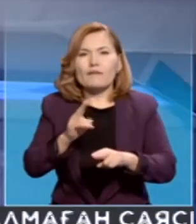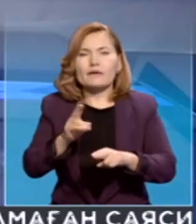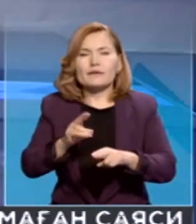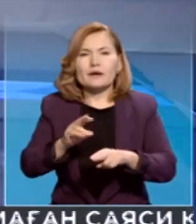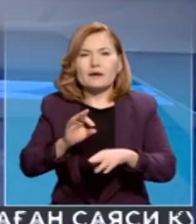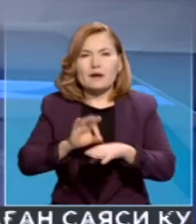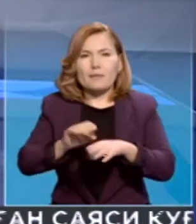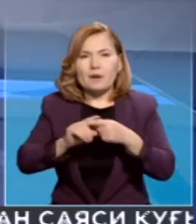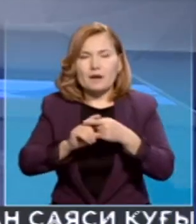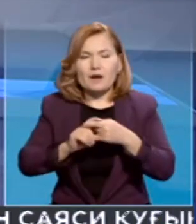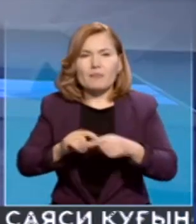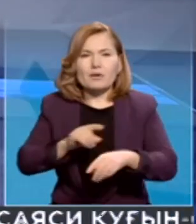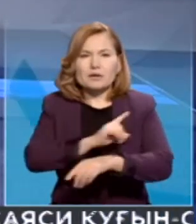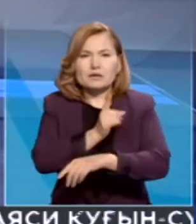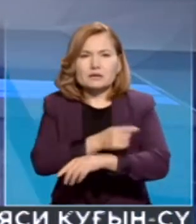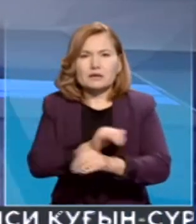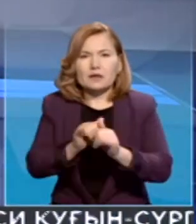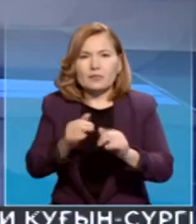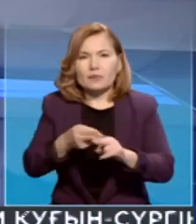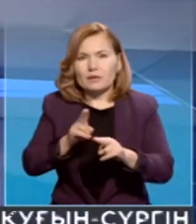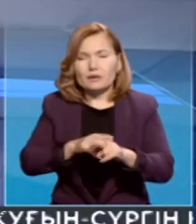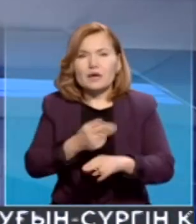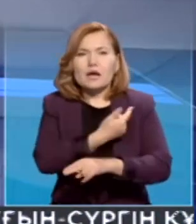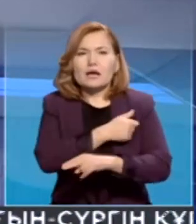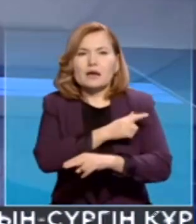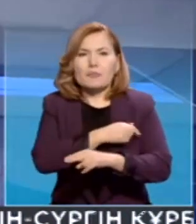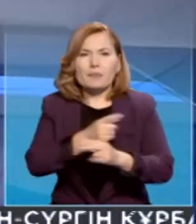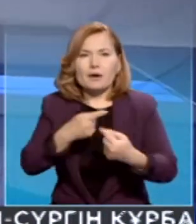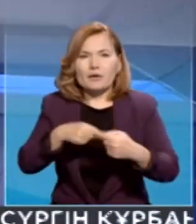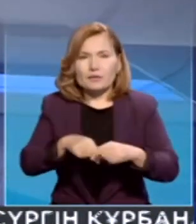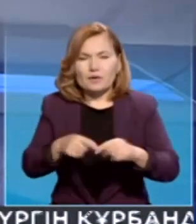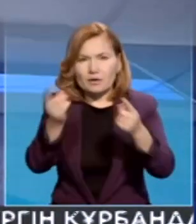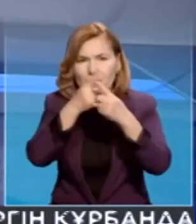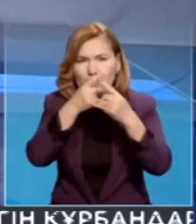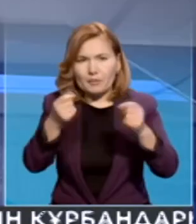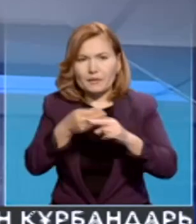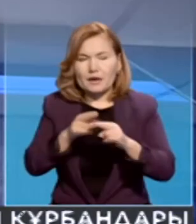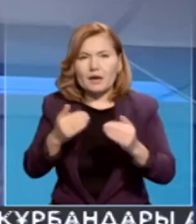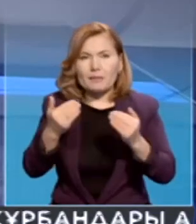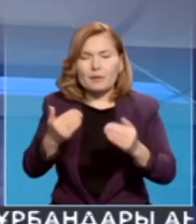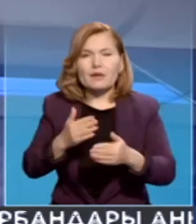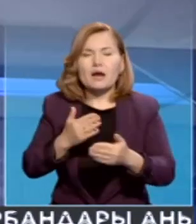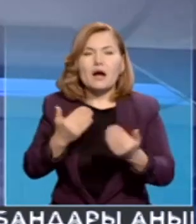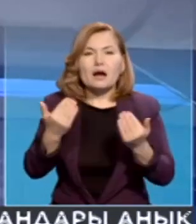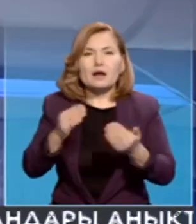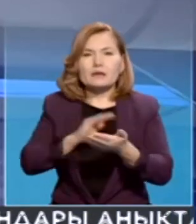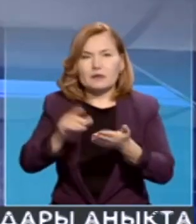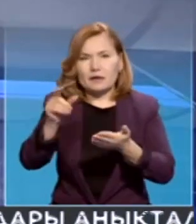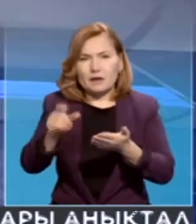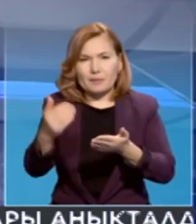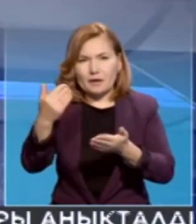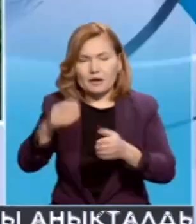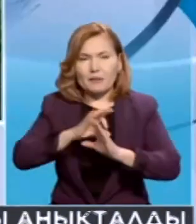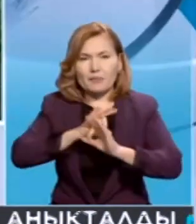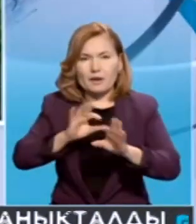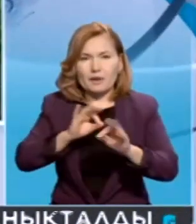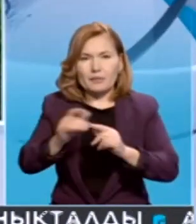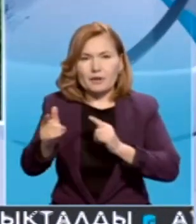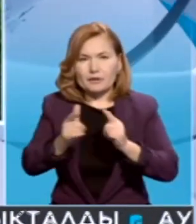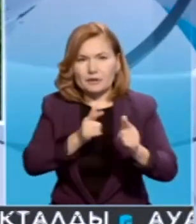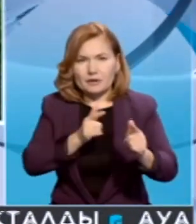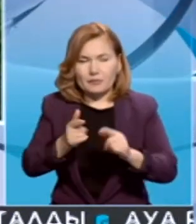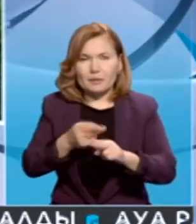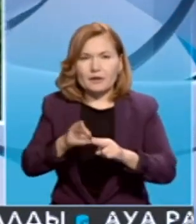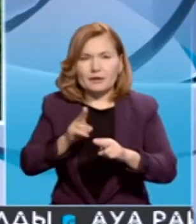пен респираторлық аурулар да күшейген. Бұл денсаулық сақтау саласына салмақ болды. Қазір бізбен Брюссельден әріптесім Нұрсұлу Қасым